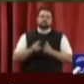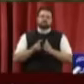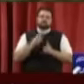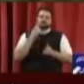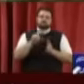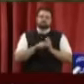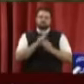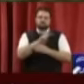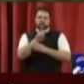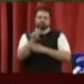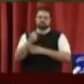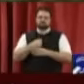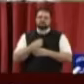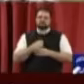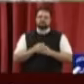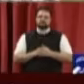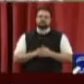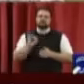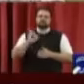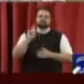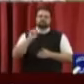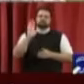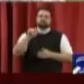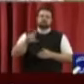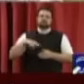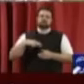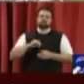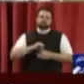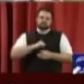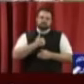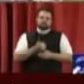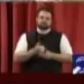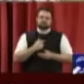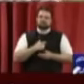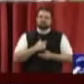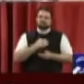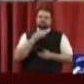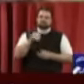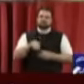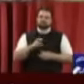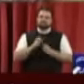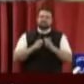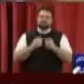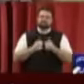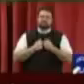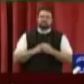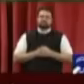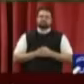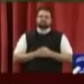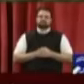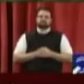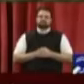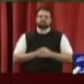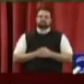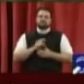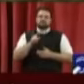lungul multor ani. Cei care nu au sunt invidioși? Sunt invidioși, Nu poți să-ți pui așa ceva despre mine. Dar ce? Tu ai zică